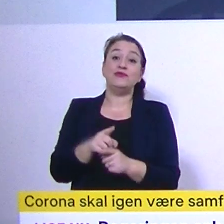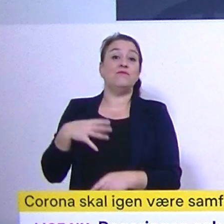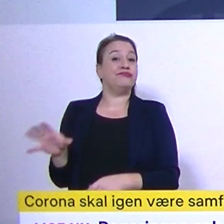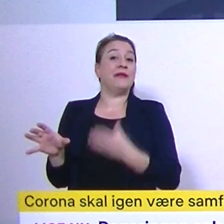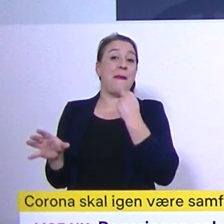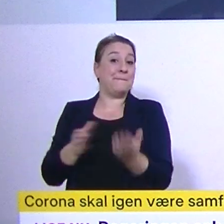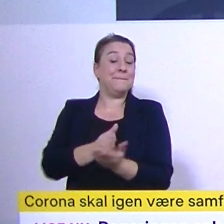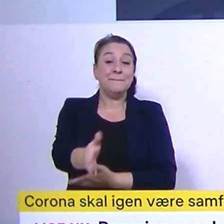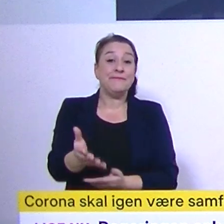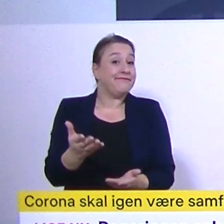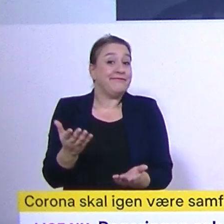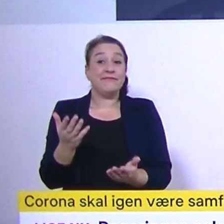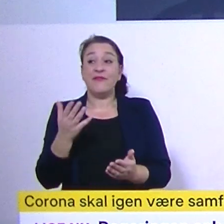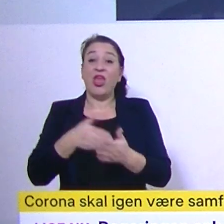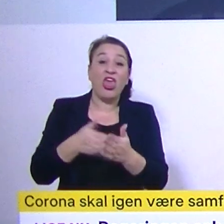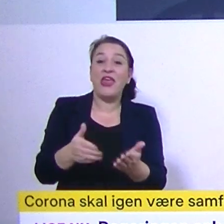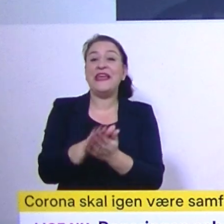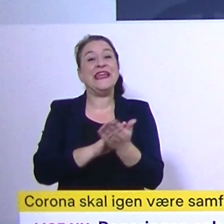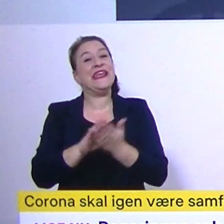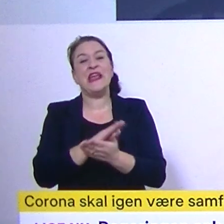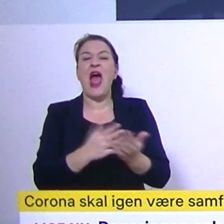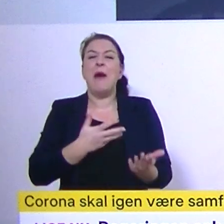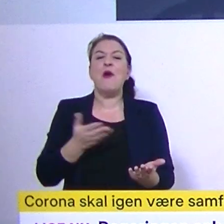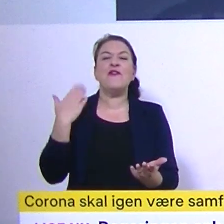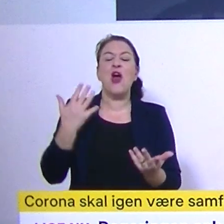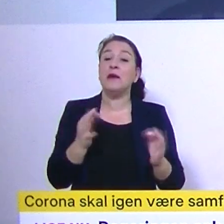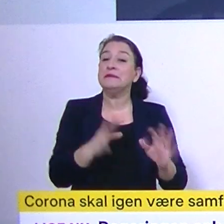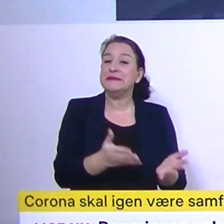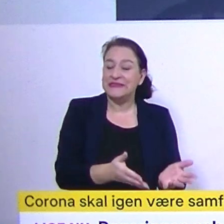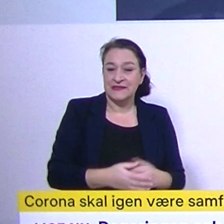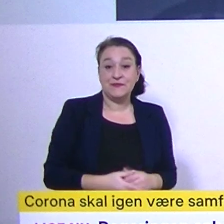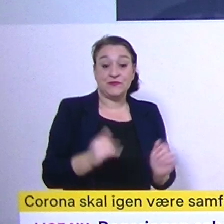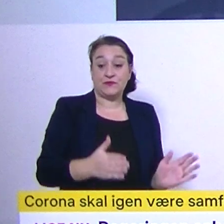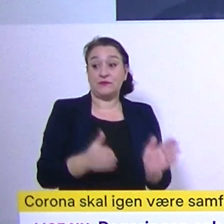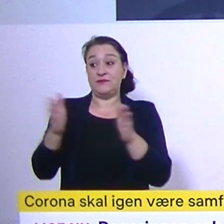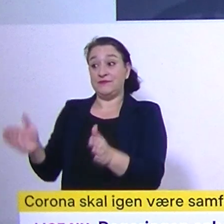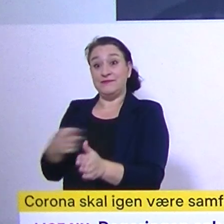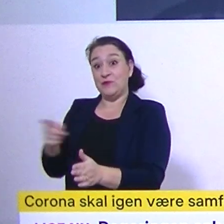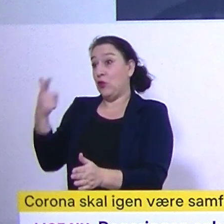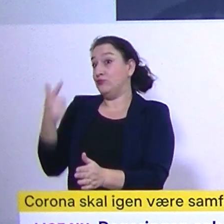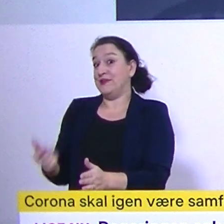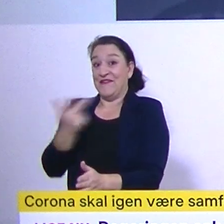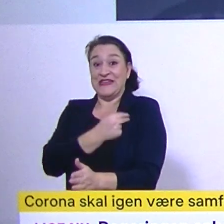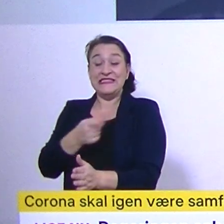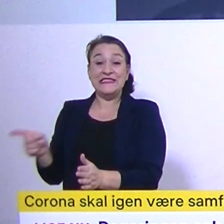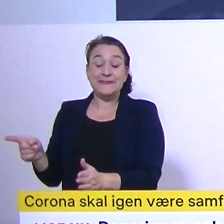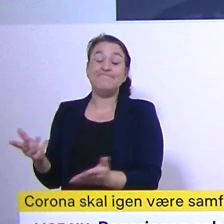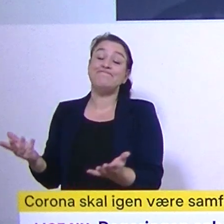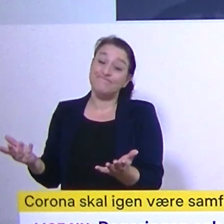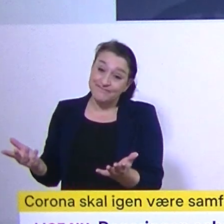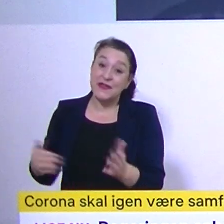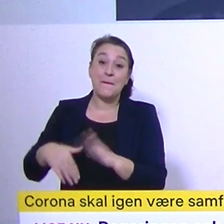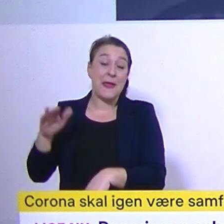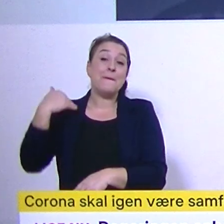noget bøvl. Vi har prøvet det før, og det fungerer. For alle jer, der ikke er vaccineret, så bliver det selvfølgelig mere